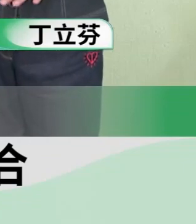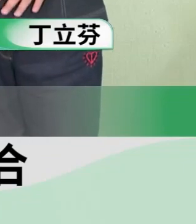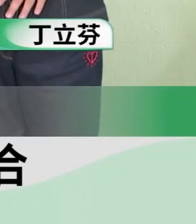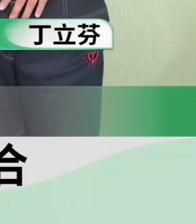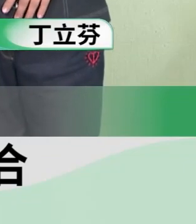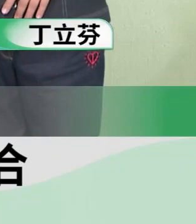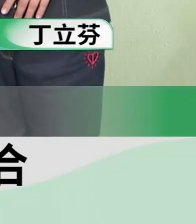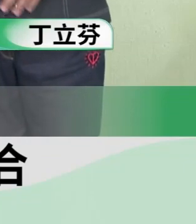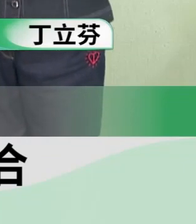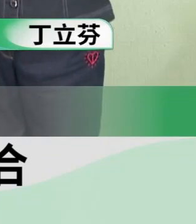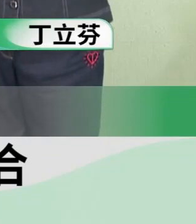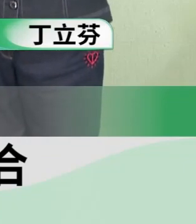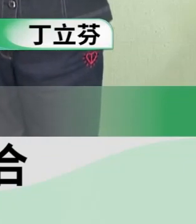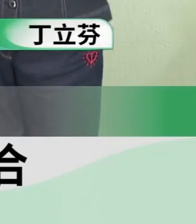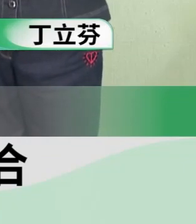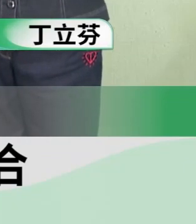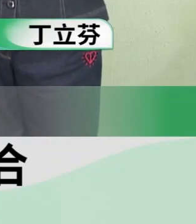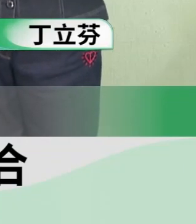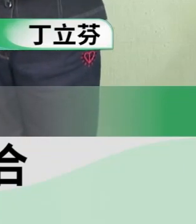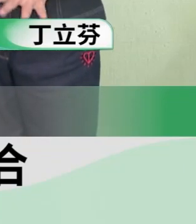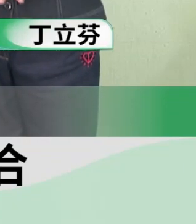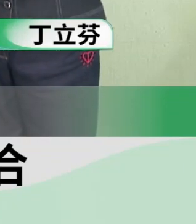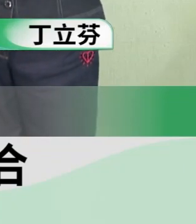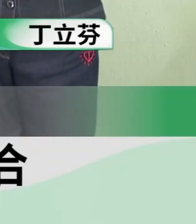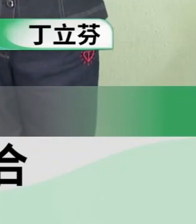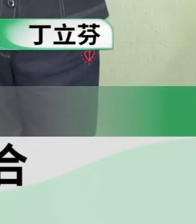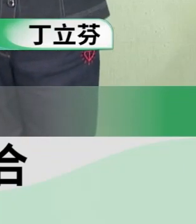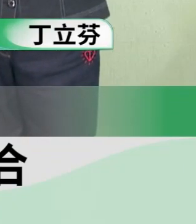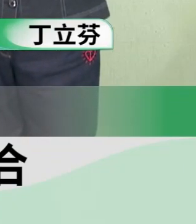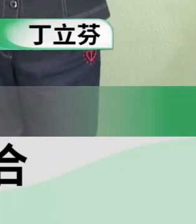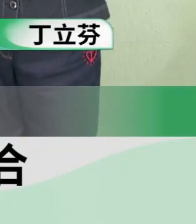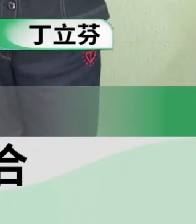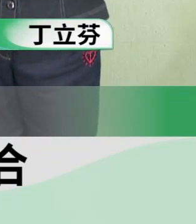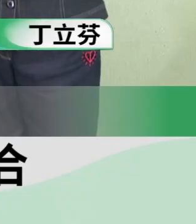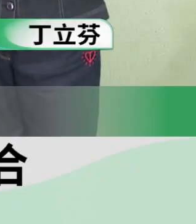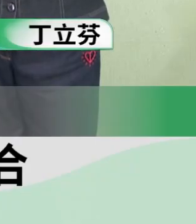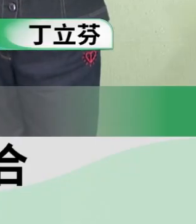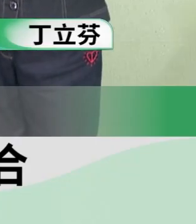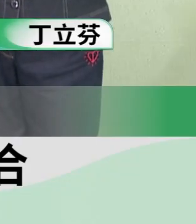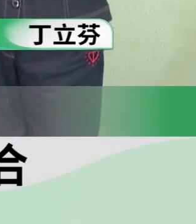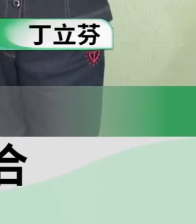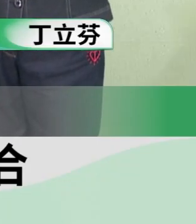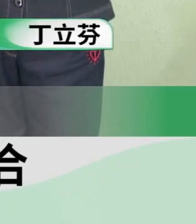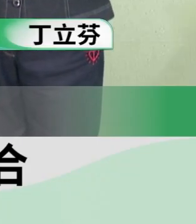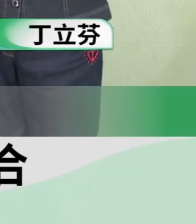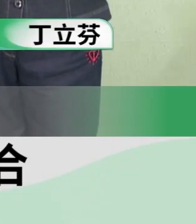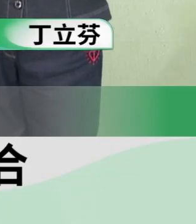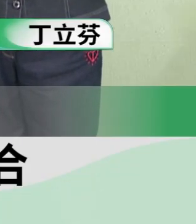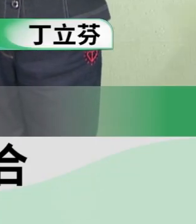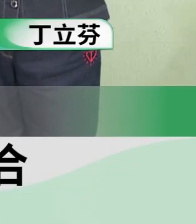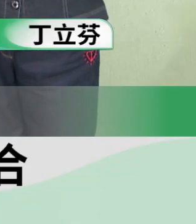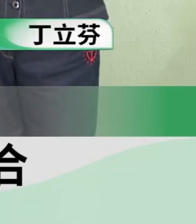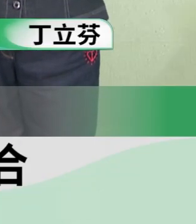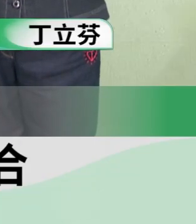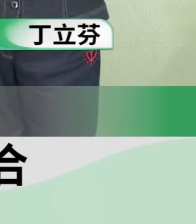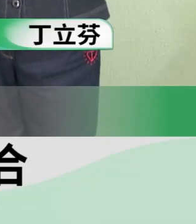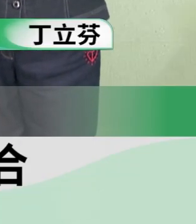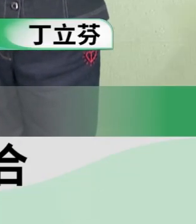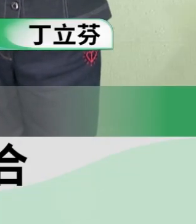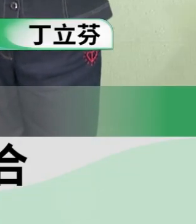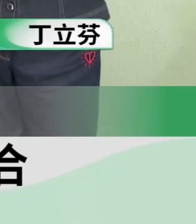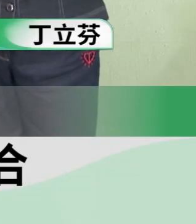苗栗县面对的农业人口老化，还有农村欠人工的问题，影响到的苗栗部分农业的运